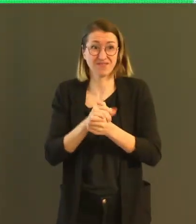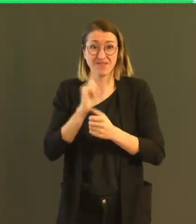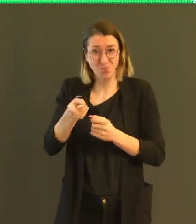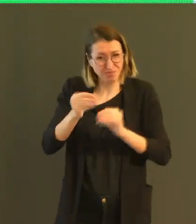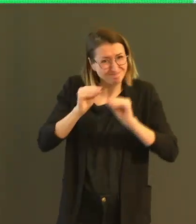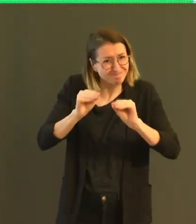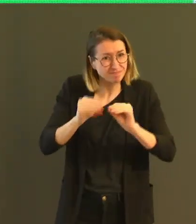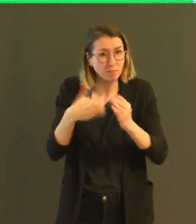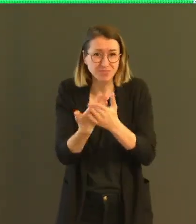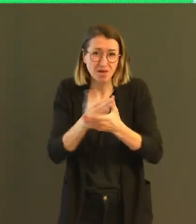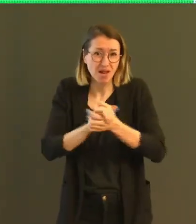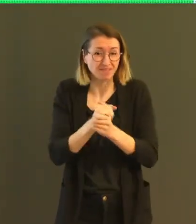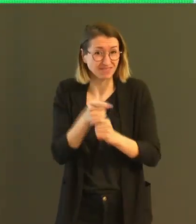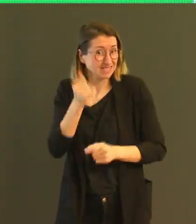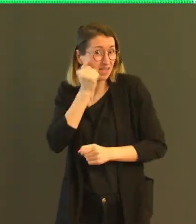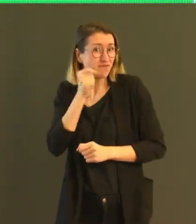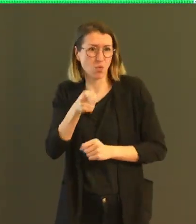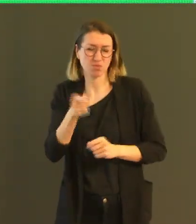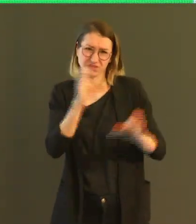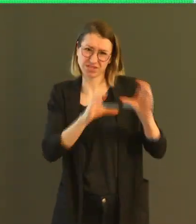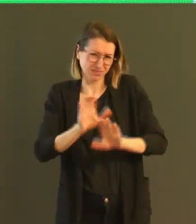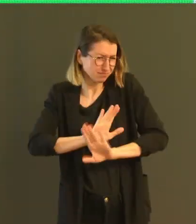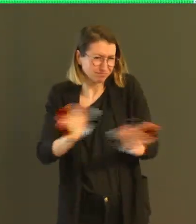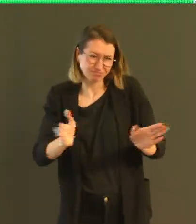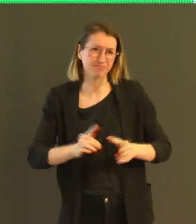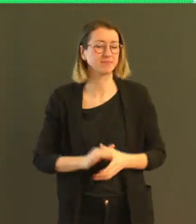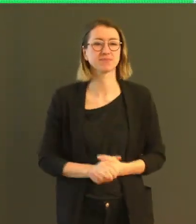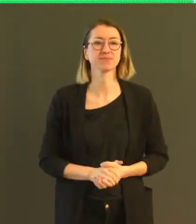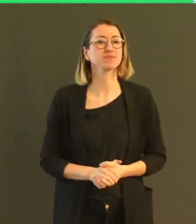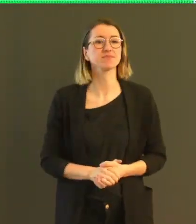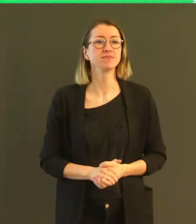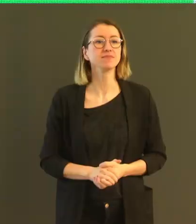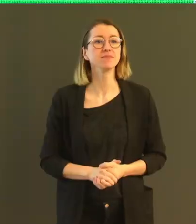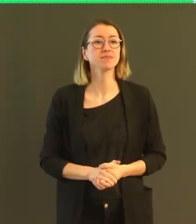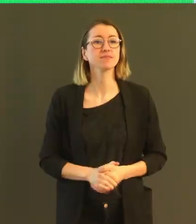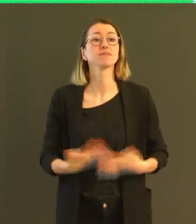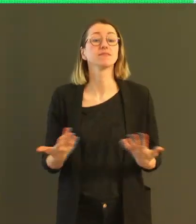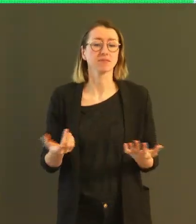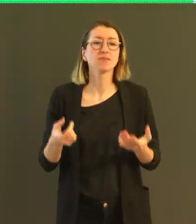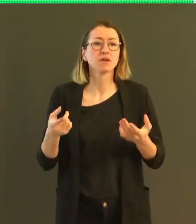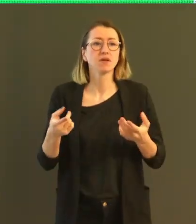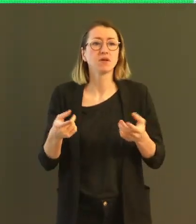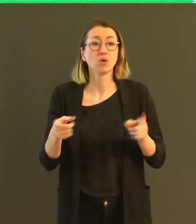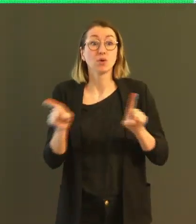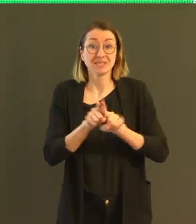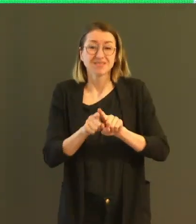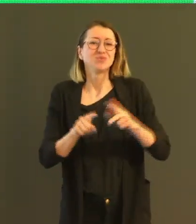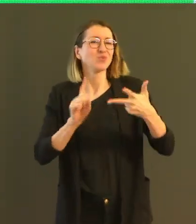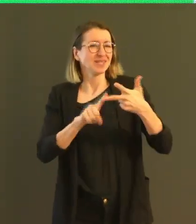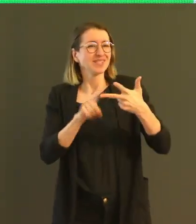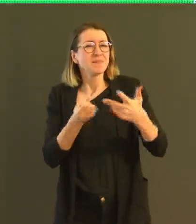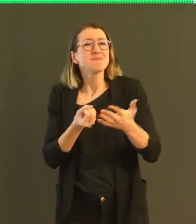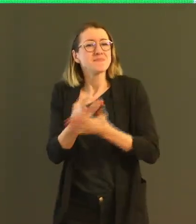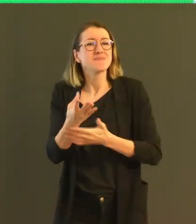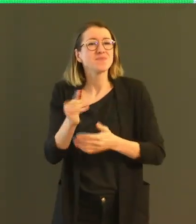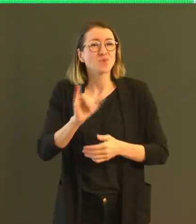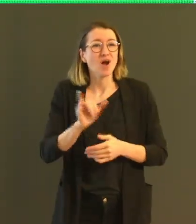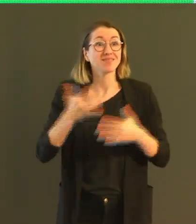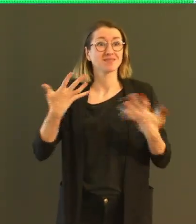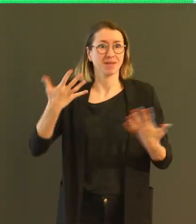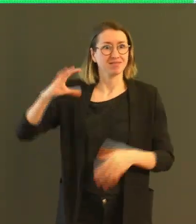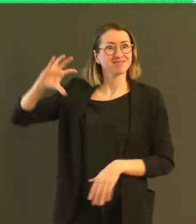enfin on voudrait de manière globale rappeler que le beau temps que nous avons pour l'instant et nous allons vers la